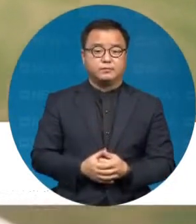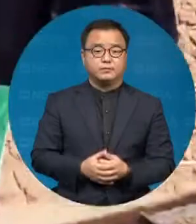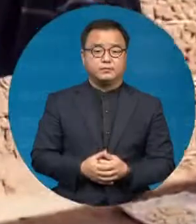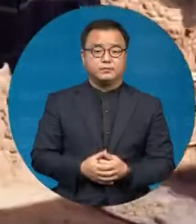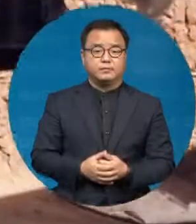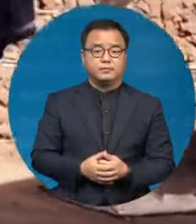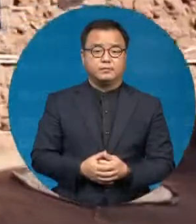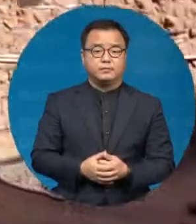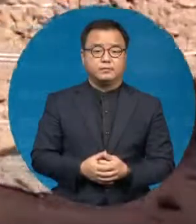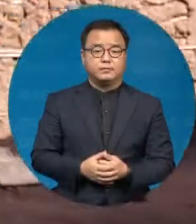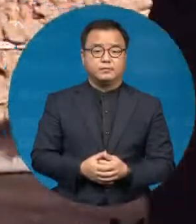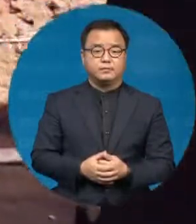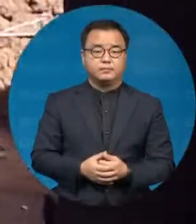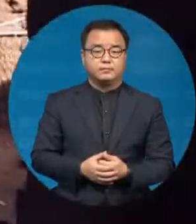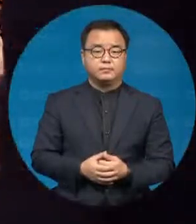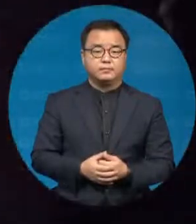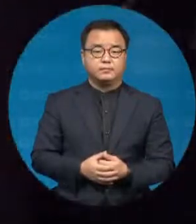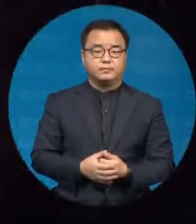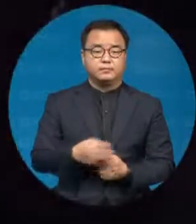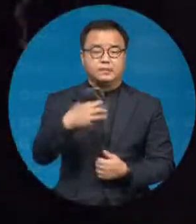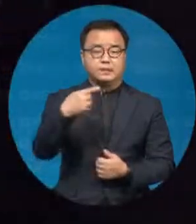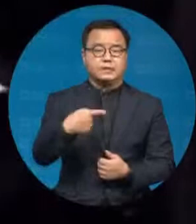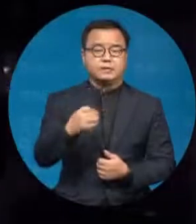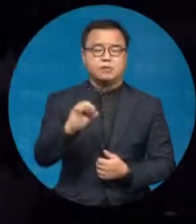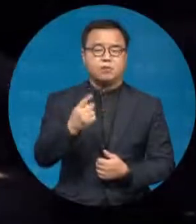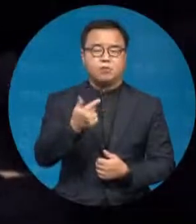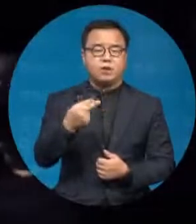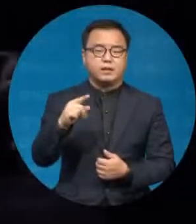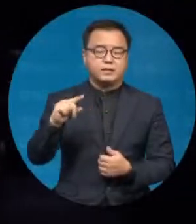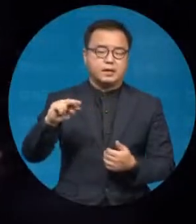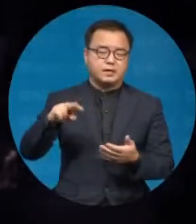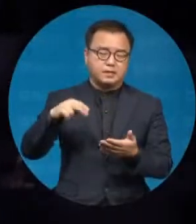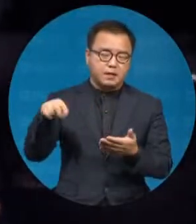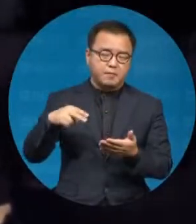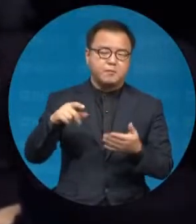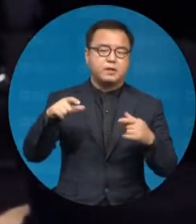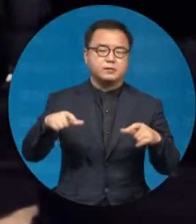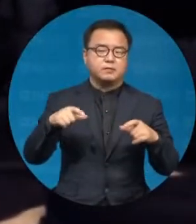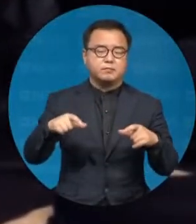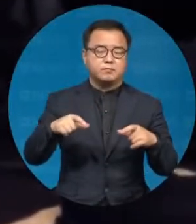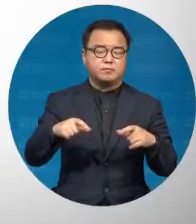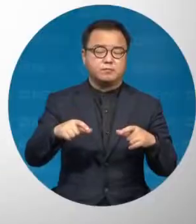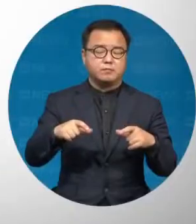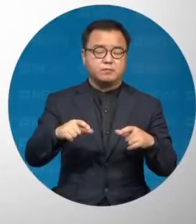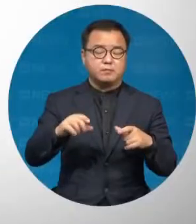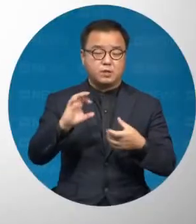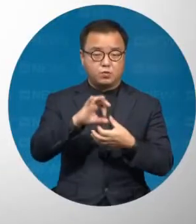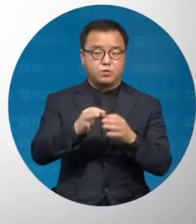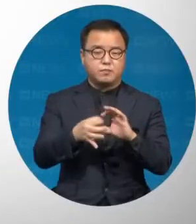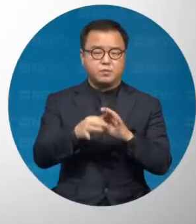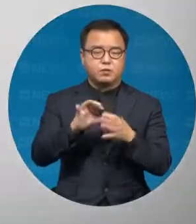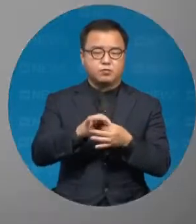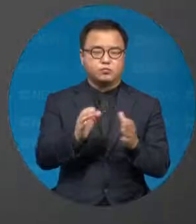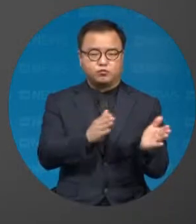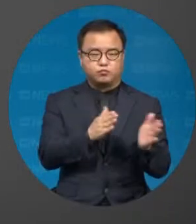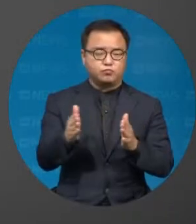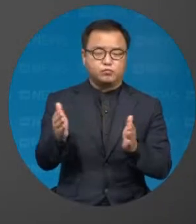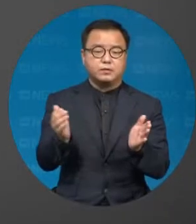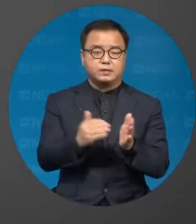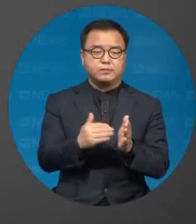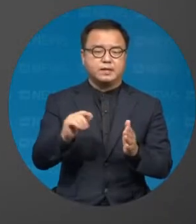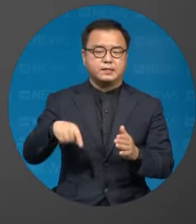témoin. 루안다 난민촌에서 패럴림픽을 준비해온 하키지마나 선수는 자신의 어린 시절을 닮은